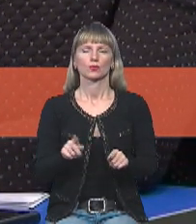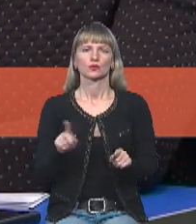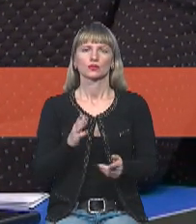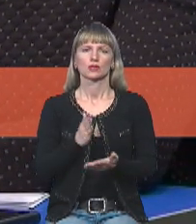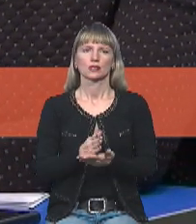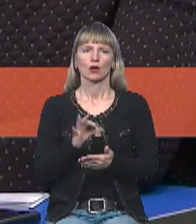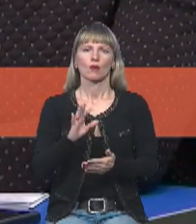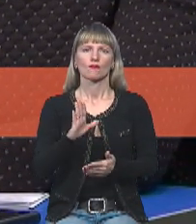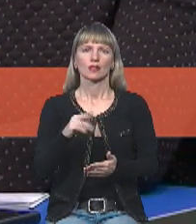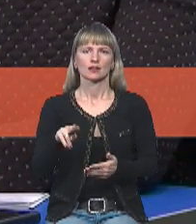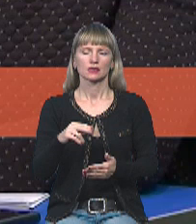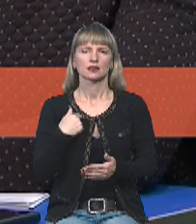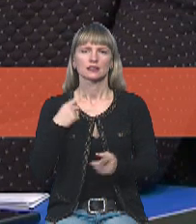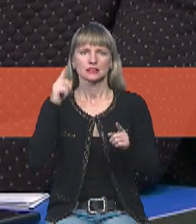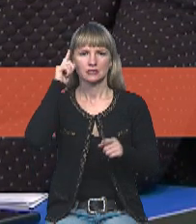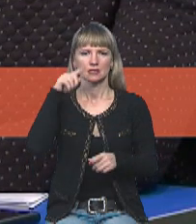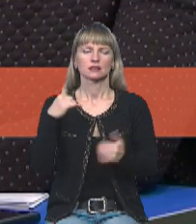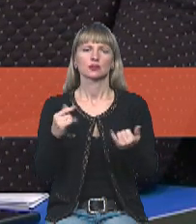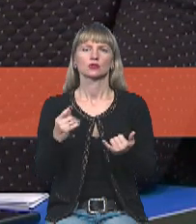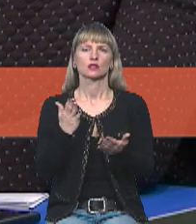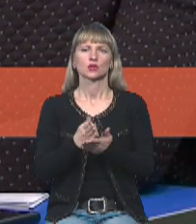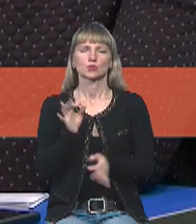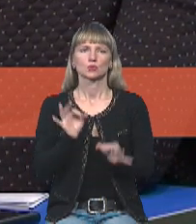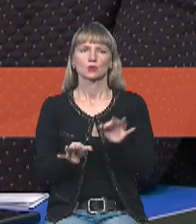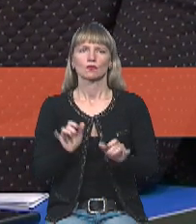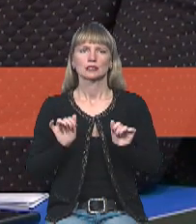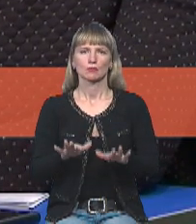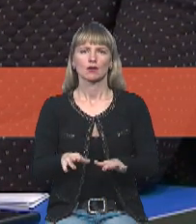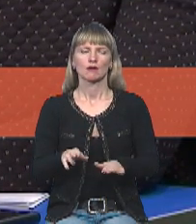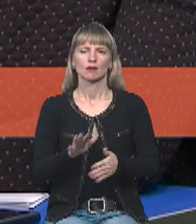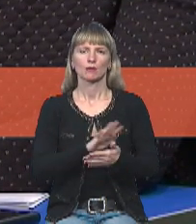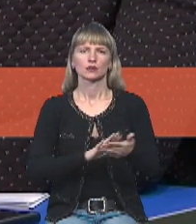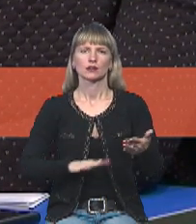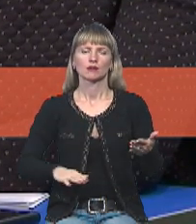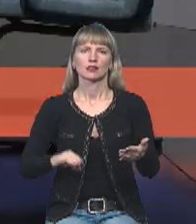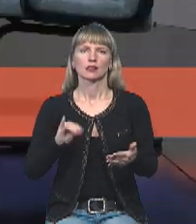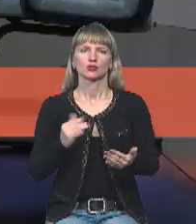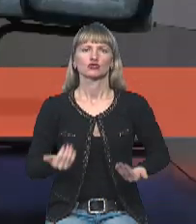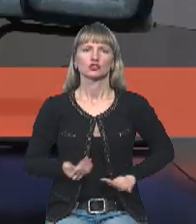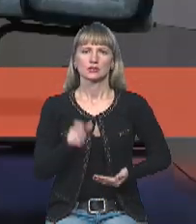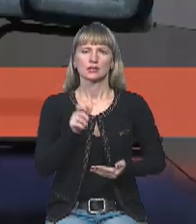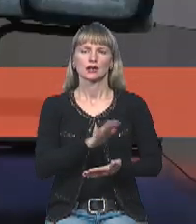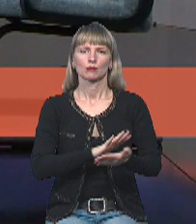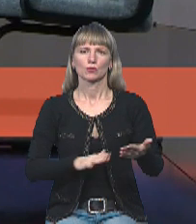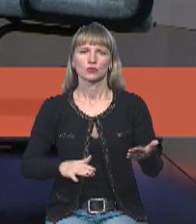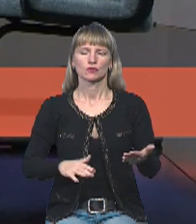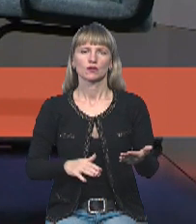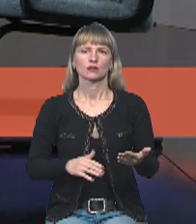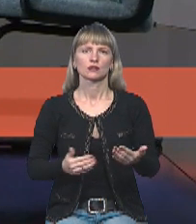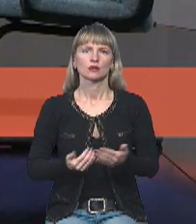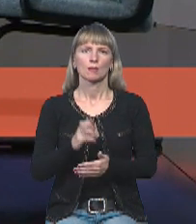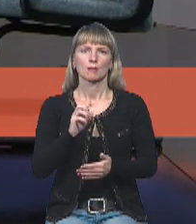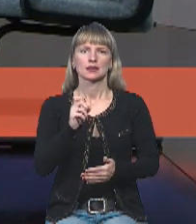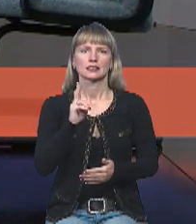є ОВД, зараз я знаю, що також є судові справи, позиваються і жителі позиваються до БЗК,